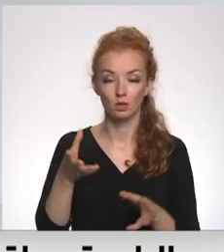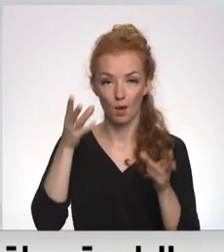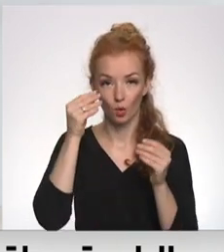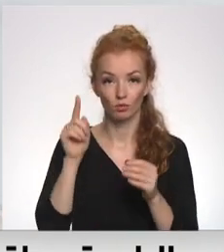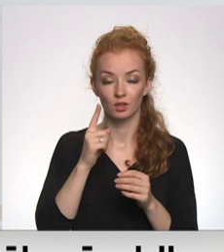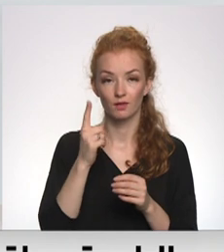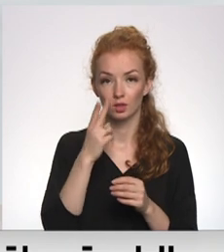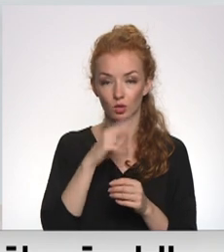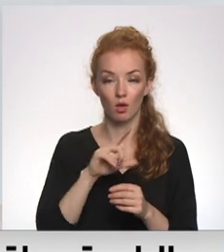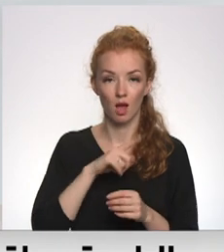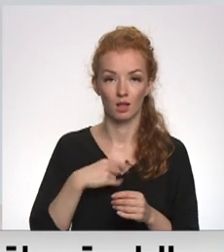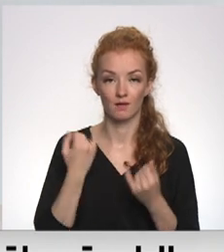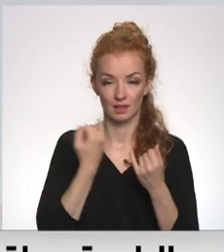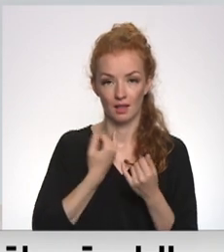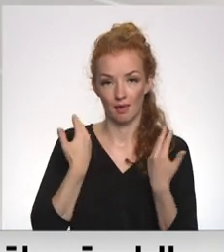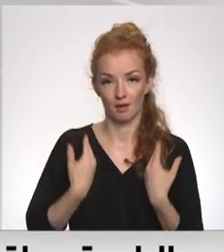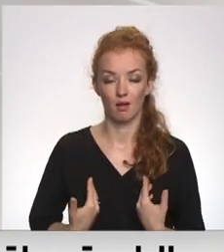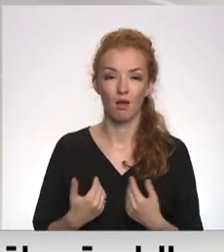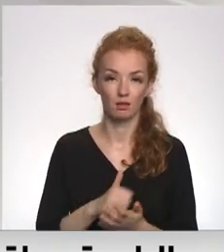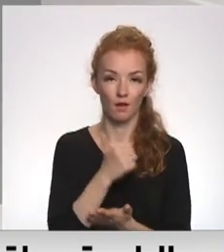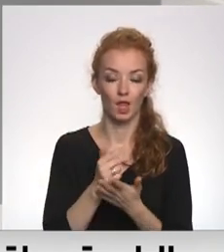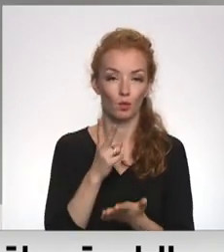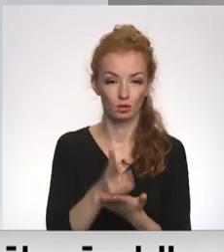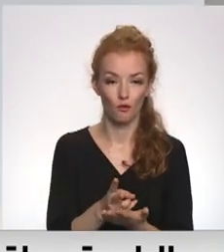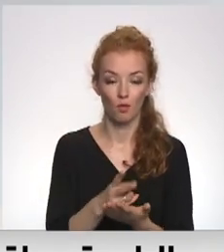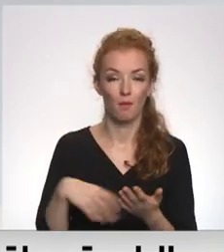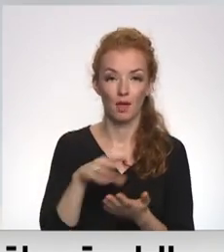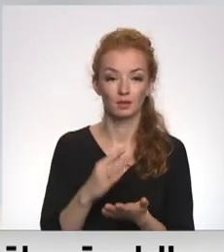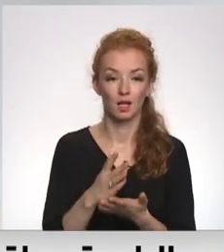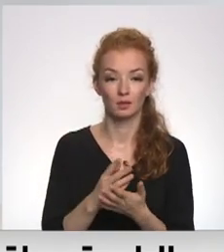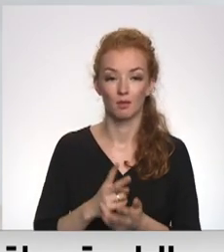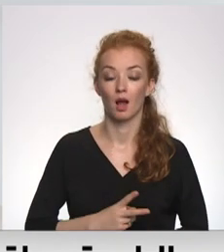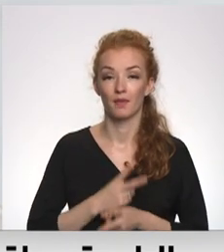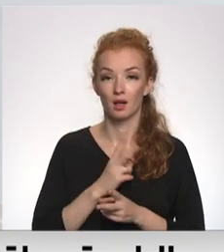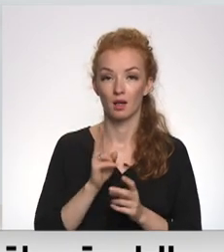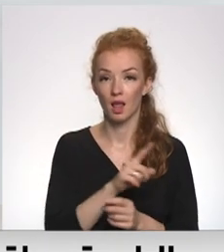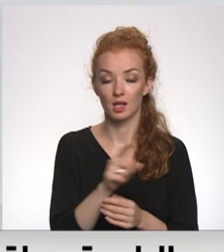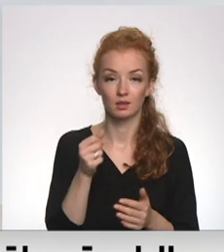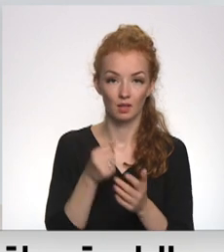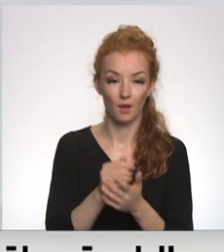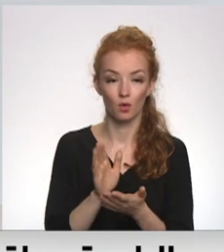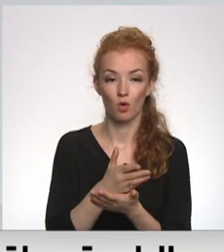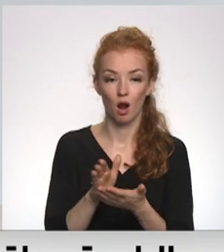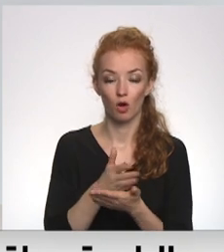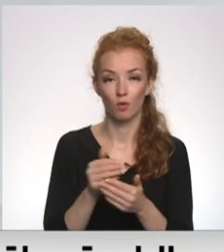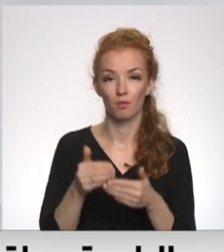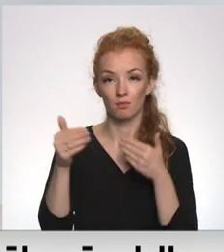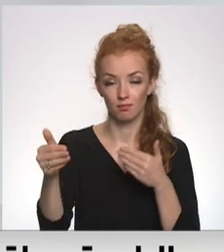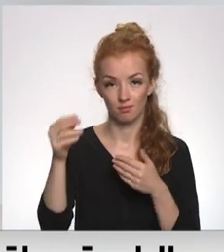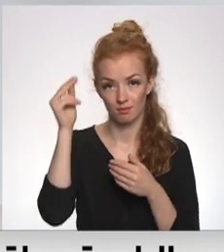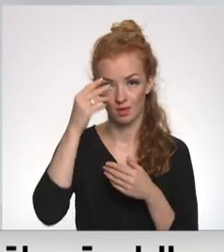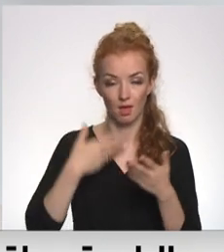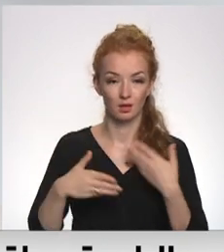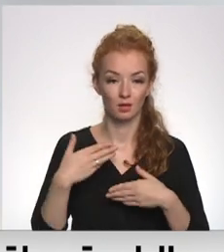no latviskās identitātes stūrakmiņiem. Esam gandarīti, ka izdevās novest līdz galam tālmācības eksāmenu pieņemšanu